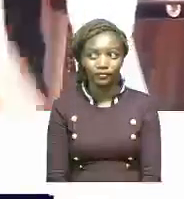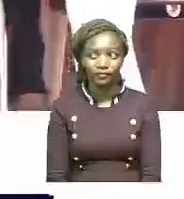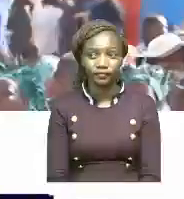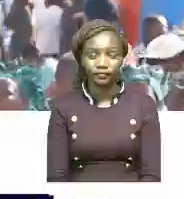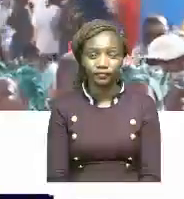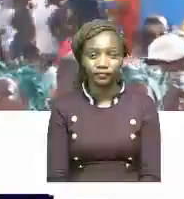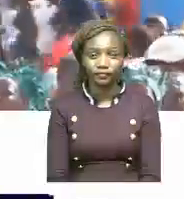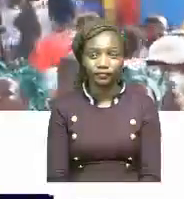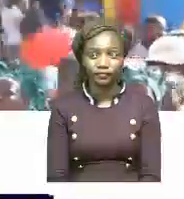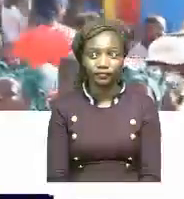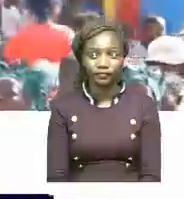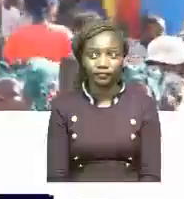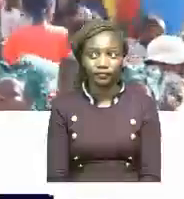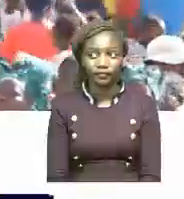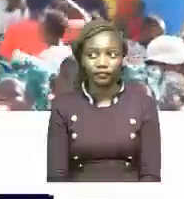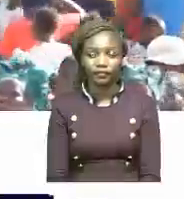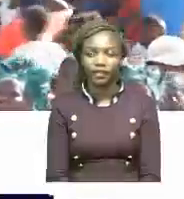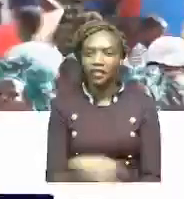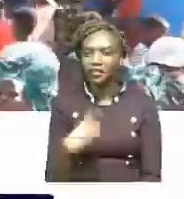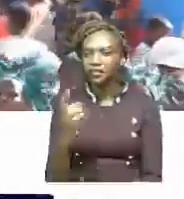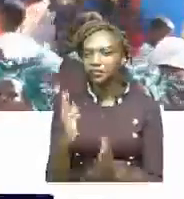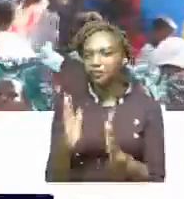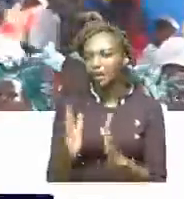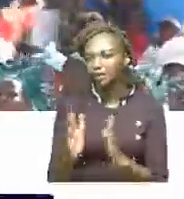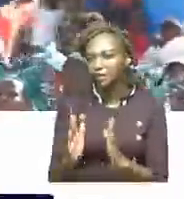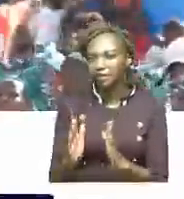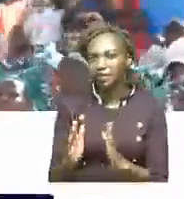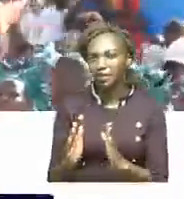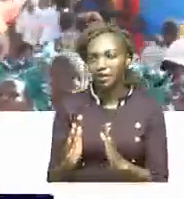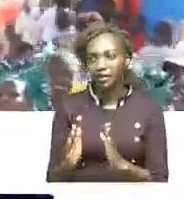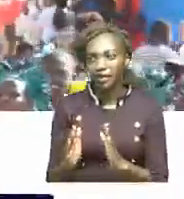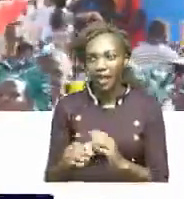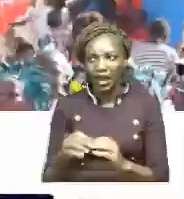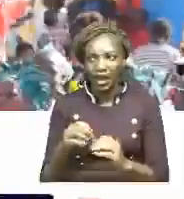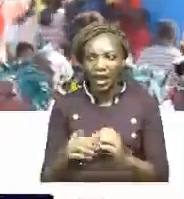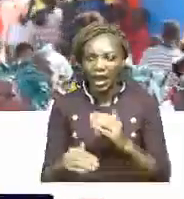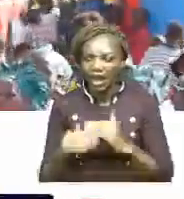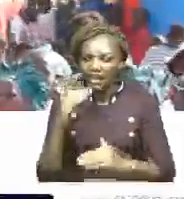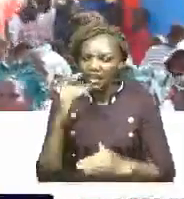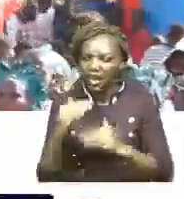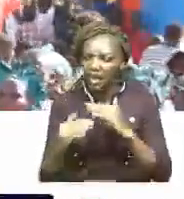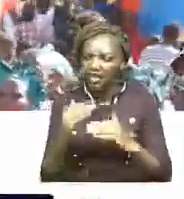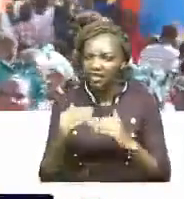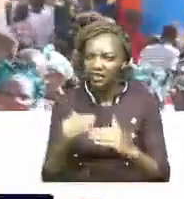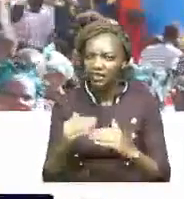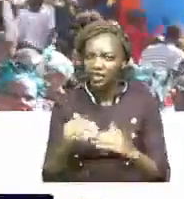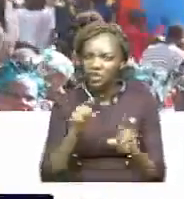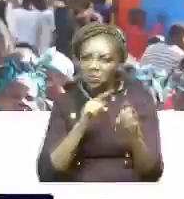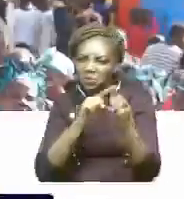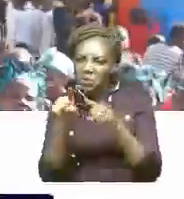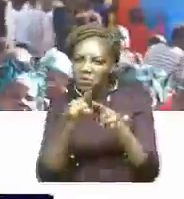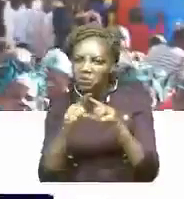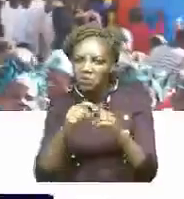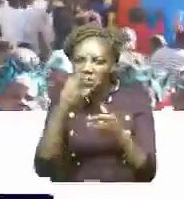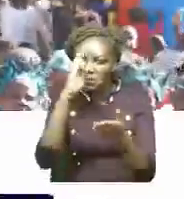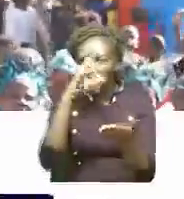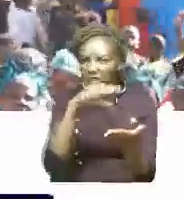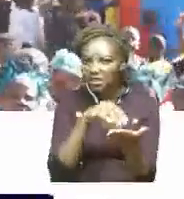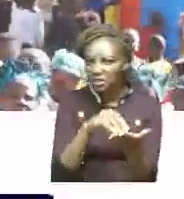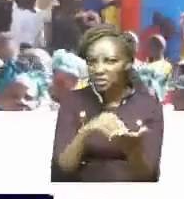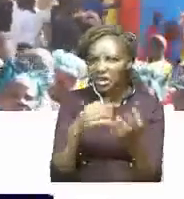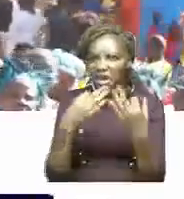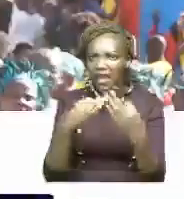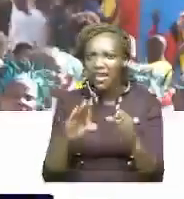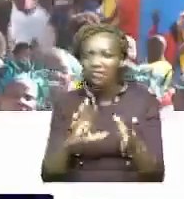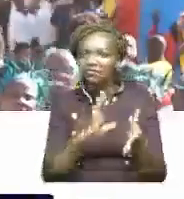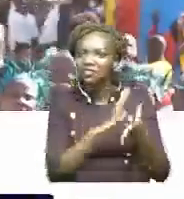sihaba. Ati huyu mtu ameenda akakimbia kunistaki kwa polisi. Kama angesalimiana na ule mtu amekuwa akikoroka